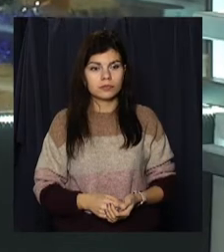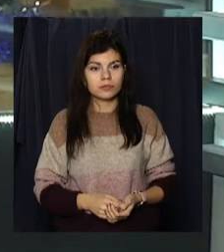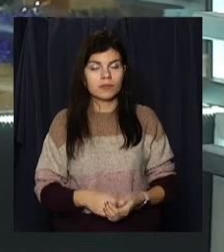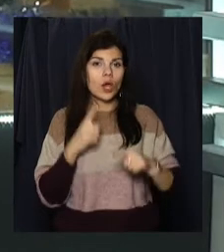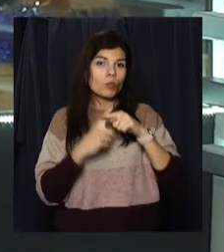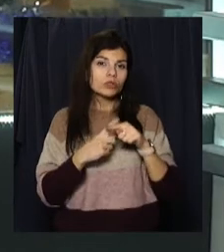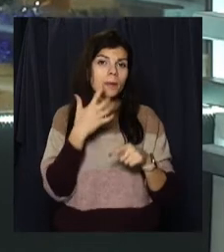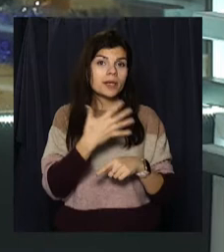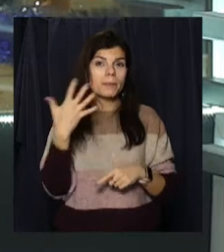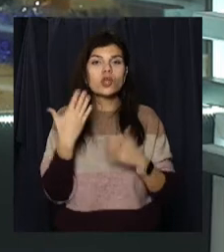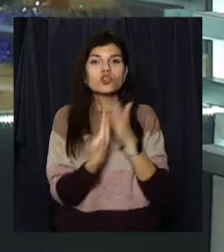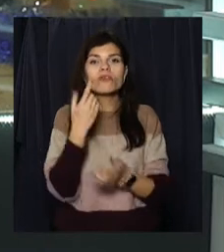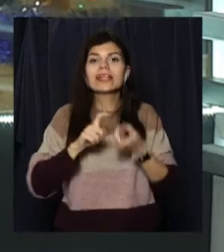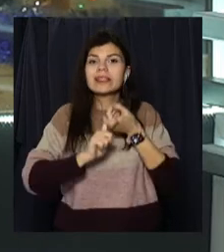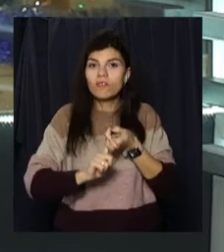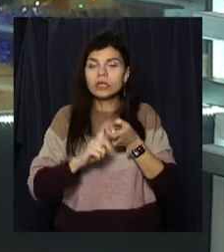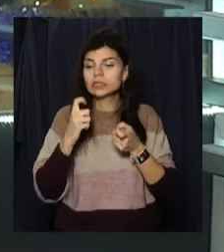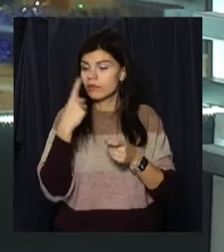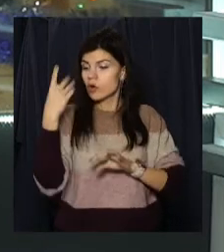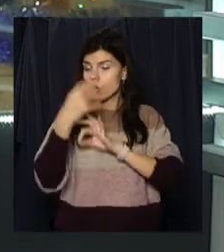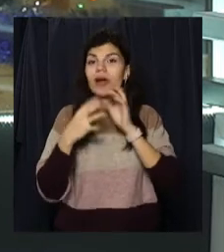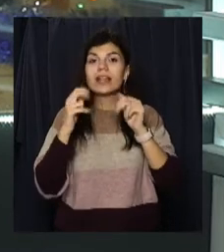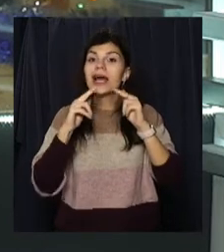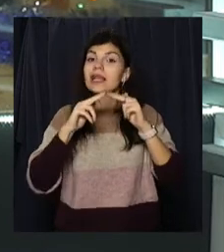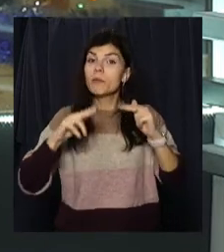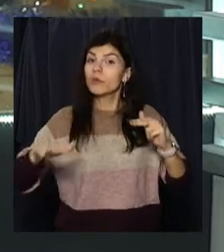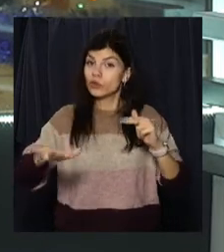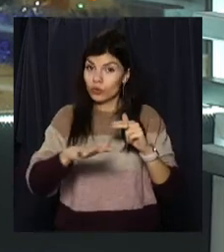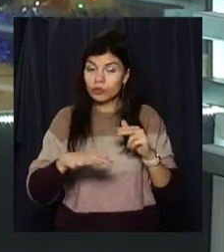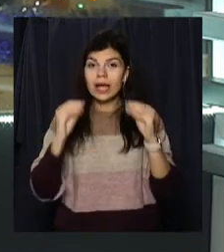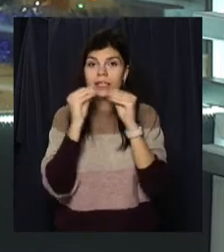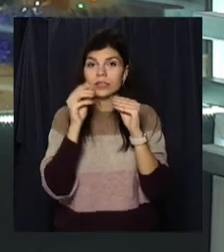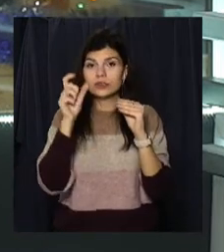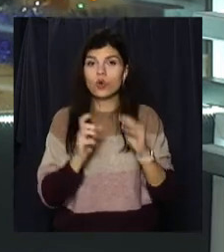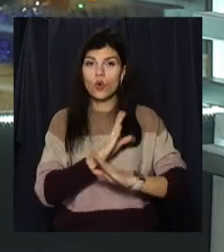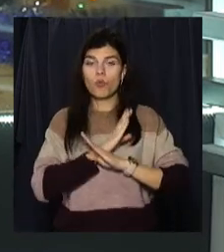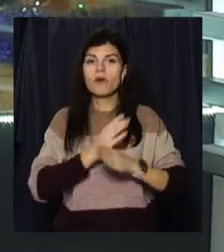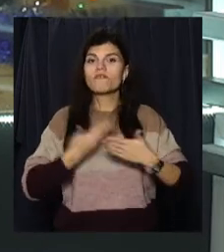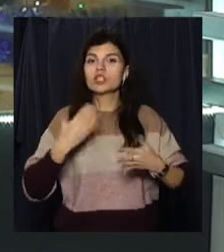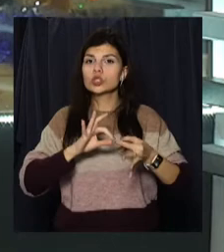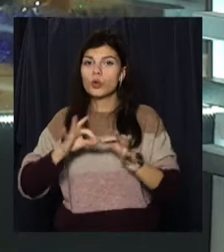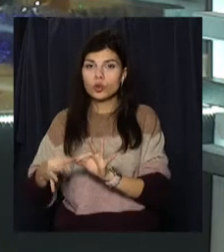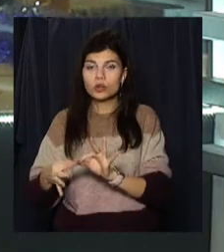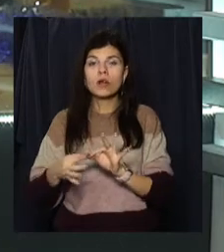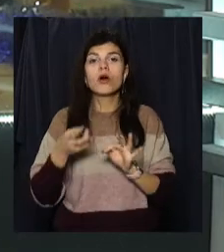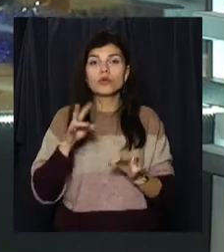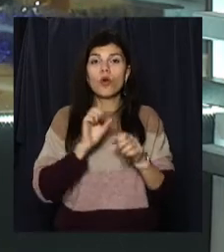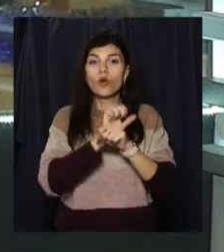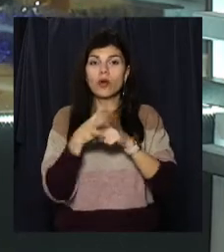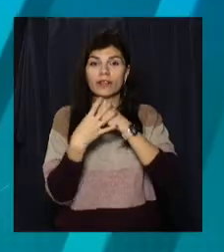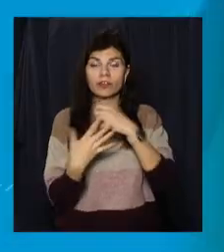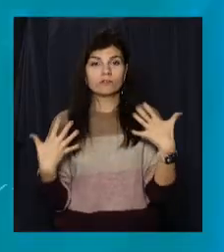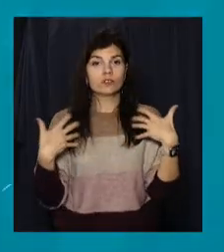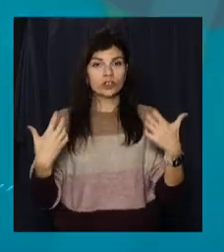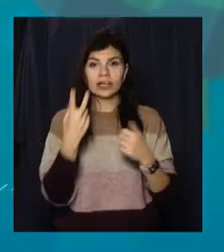Плюс 55 нових інфікованих за минулу добу на Дніпропетровщині. 10 померло від ускладнень. Водночас COVID-19